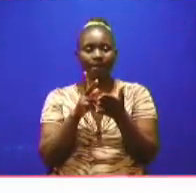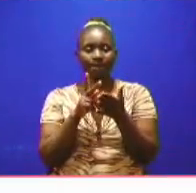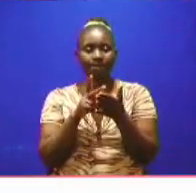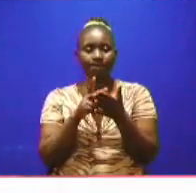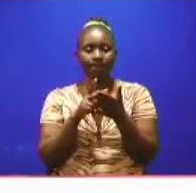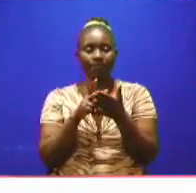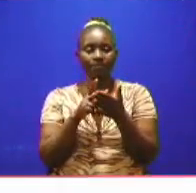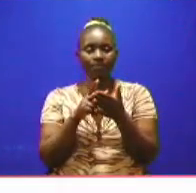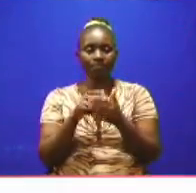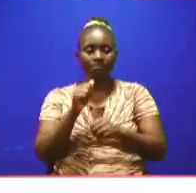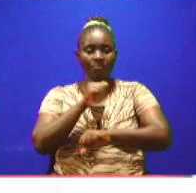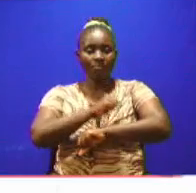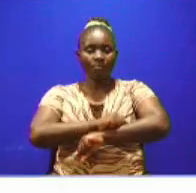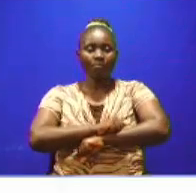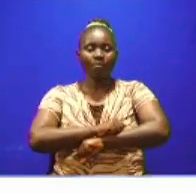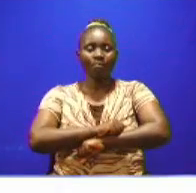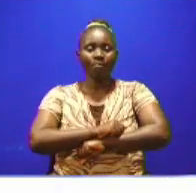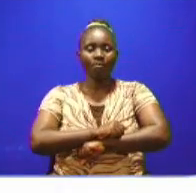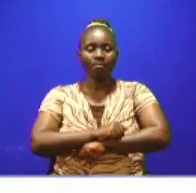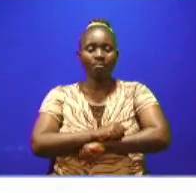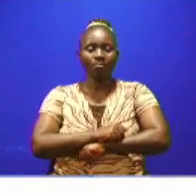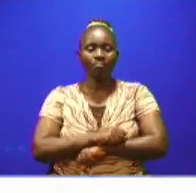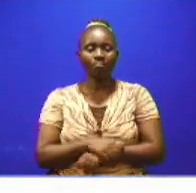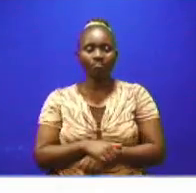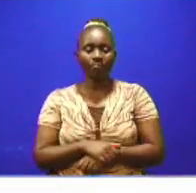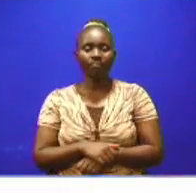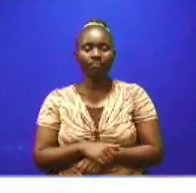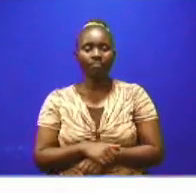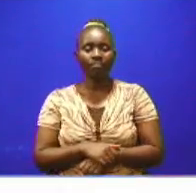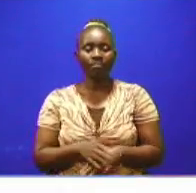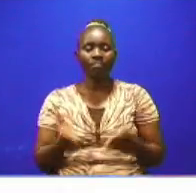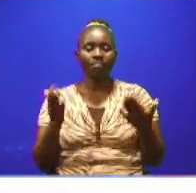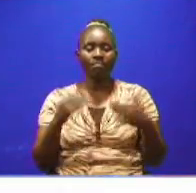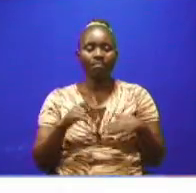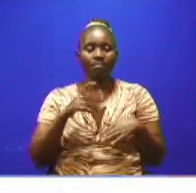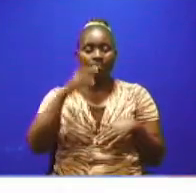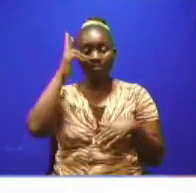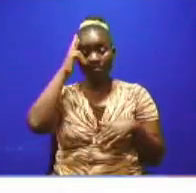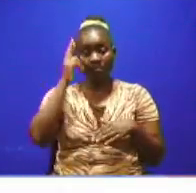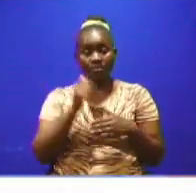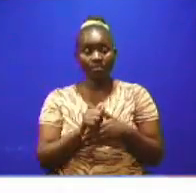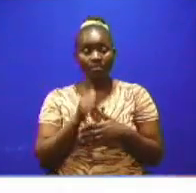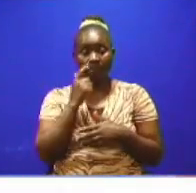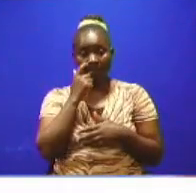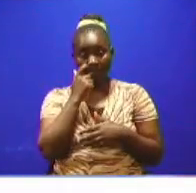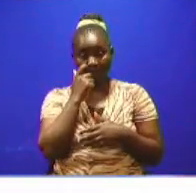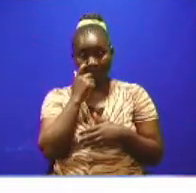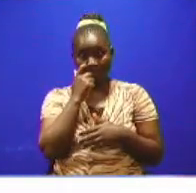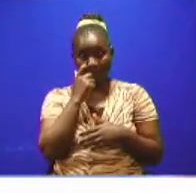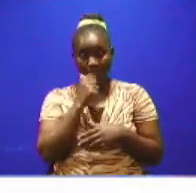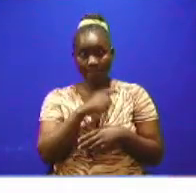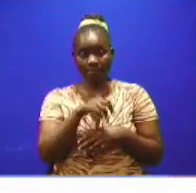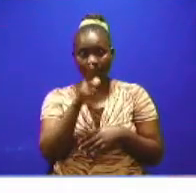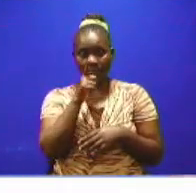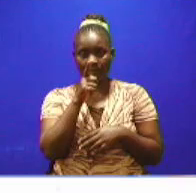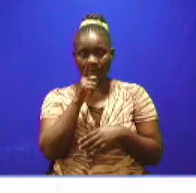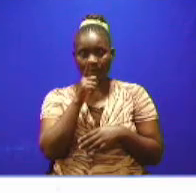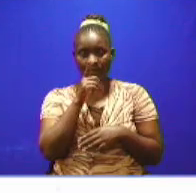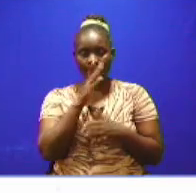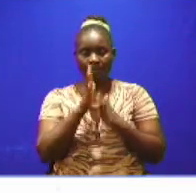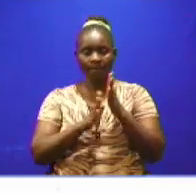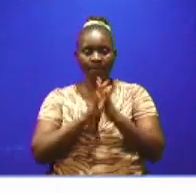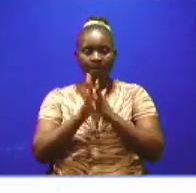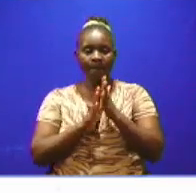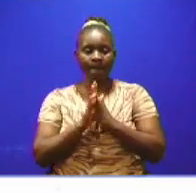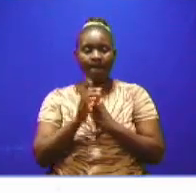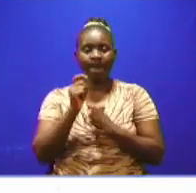ya baro kigwabe skuri yu. Lero niko tuarengike igasenge njijogo subsidize lunch program. Ya Taracha